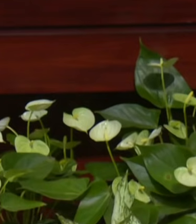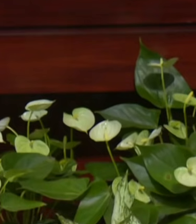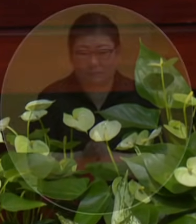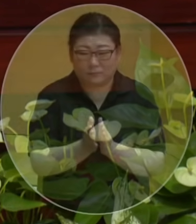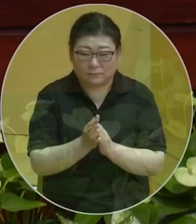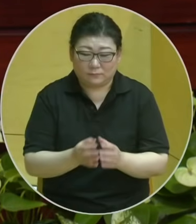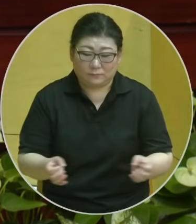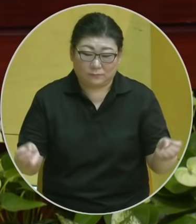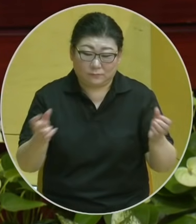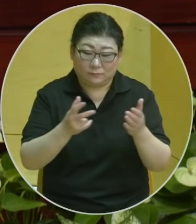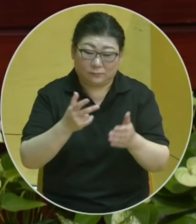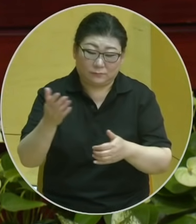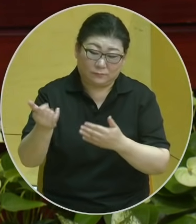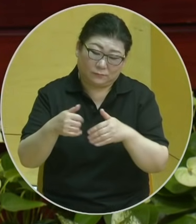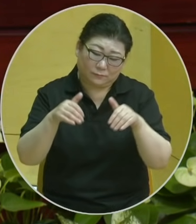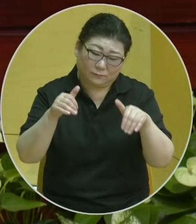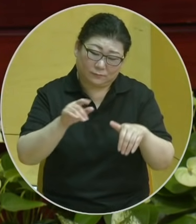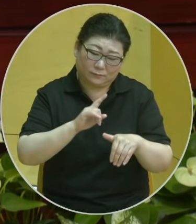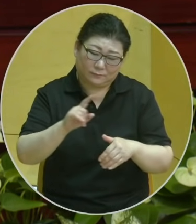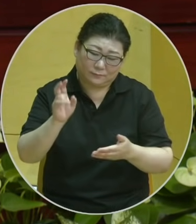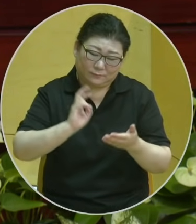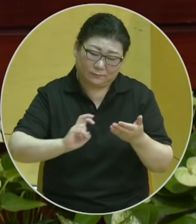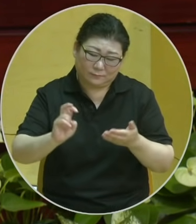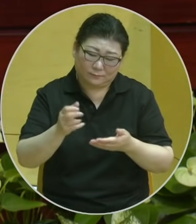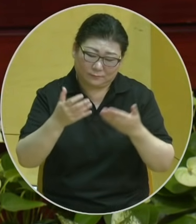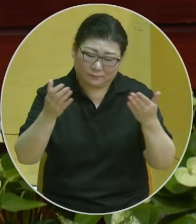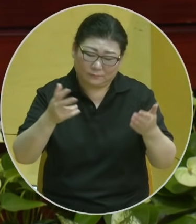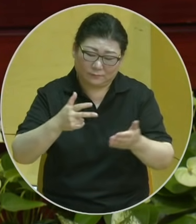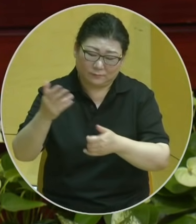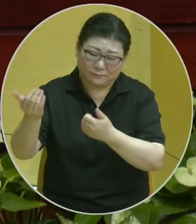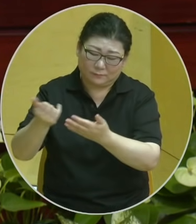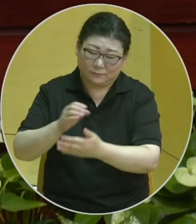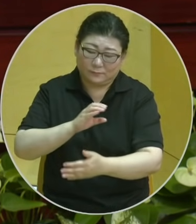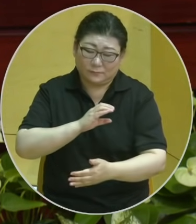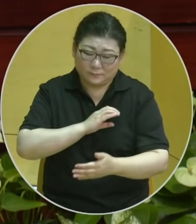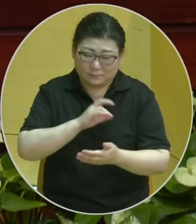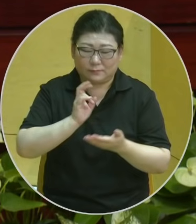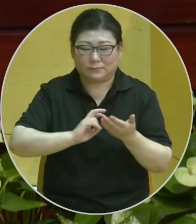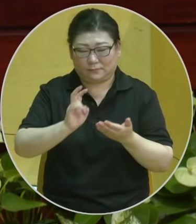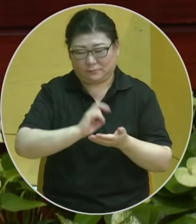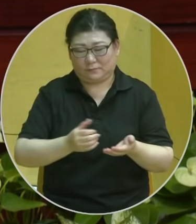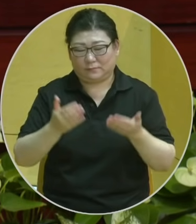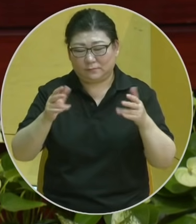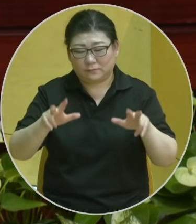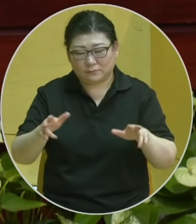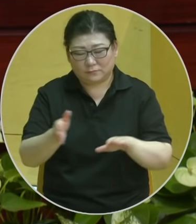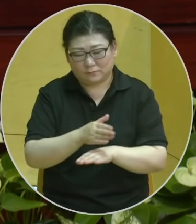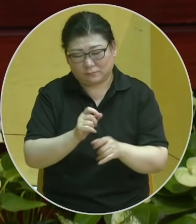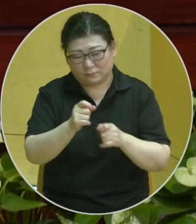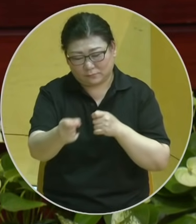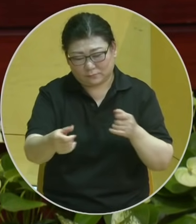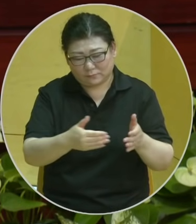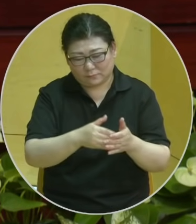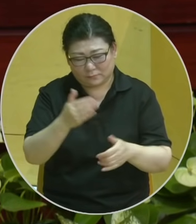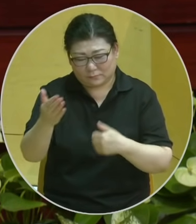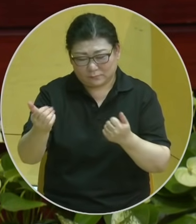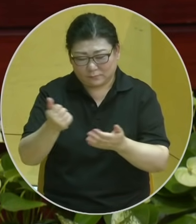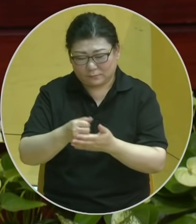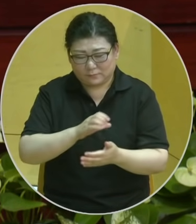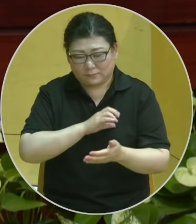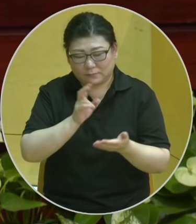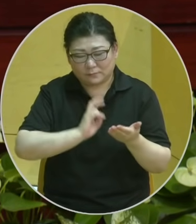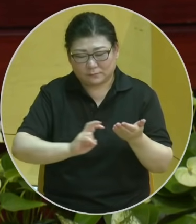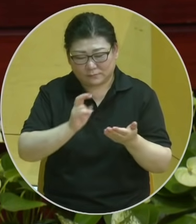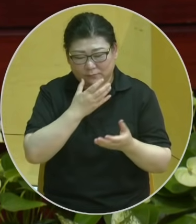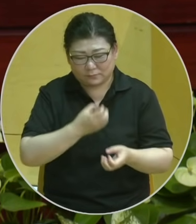할렐루야 여호와의 종들아 찬양하라 여호와의 이름을 찬양하라 이제부터 영원까지 여호와의 이름을